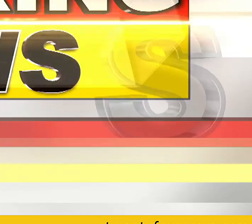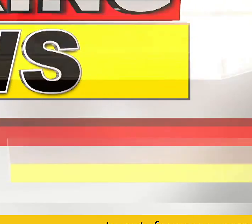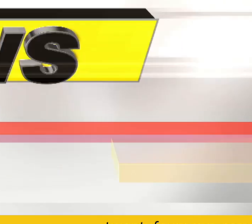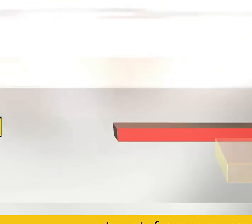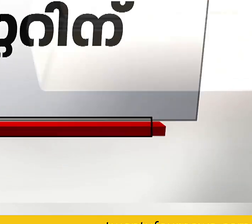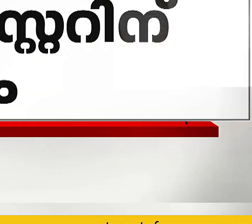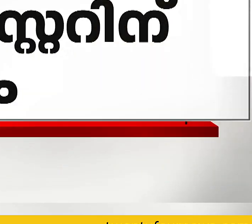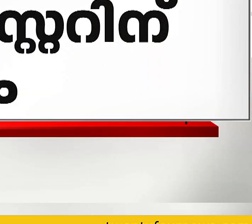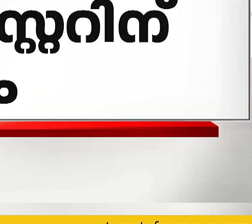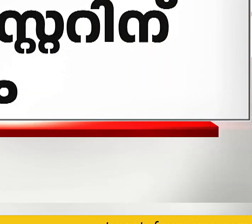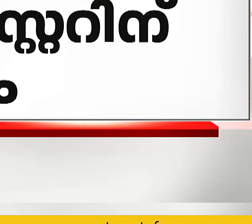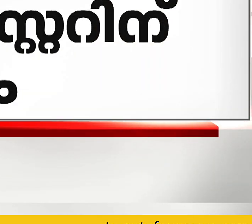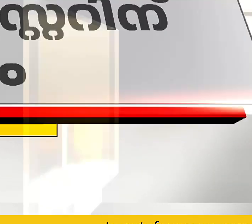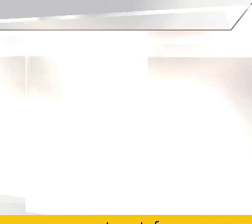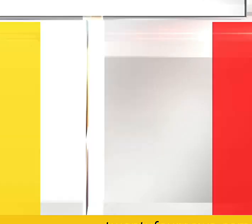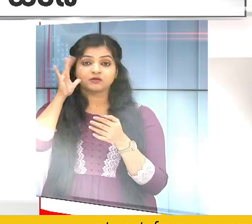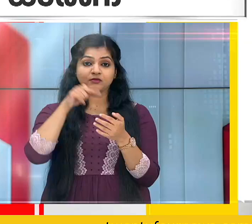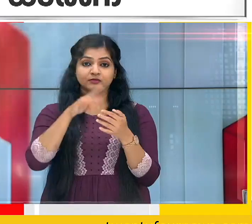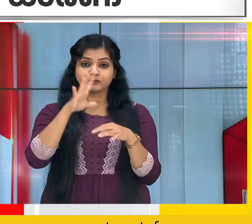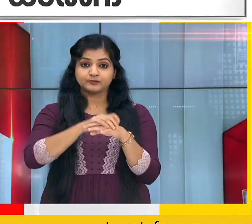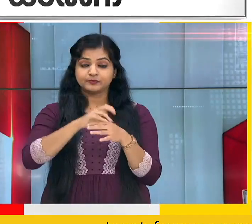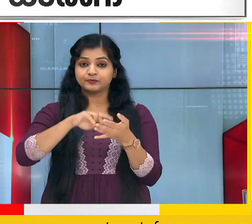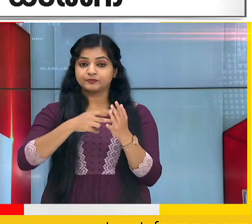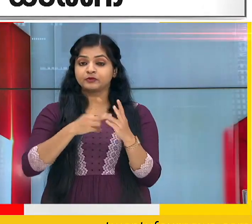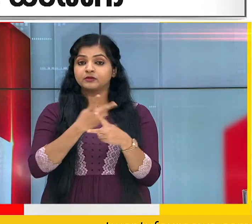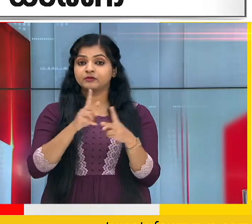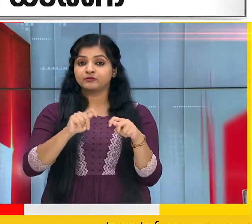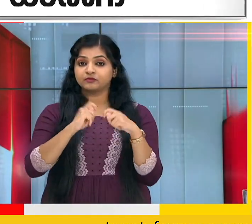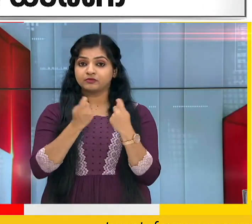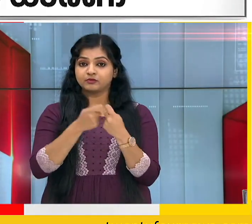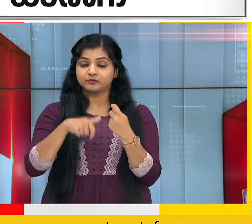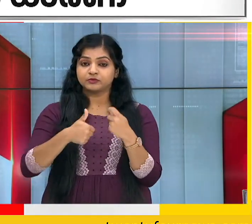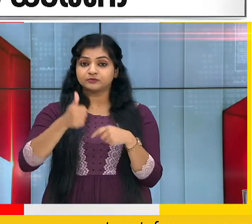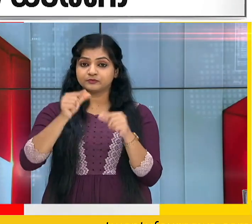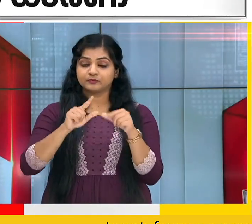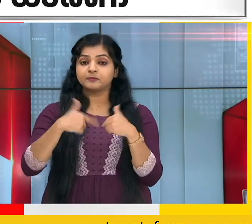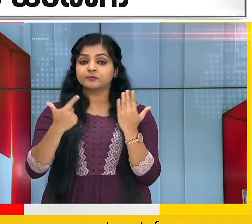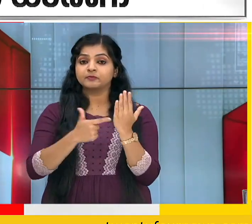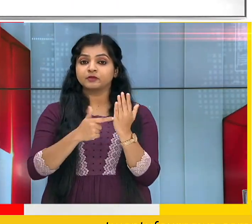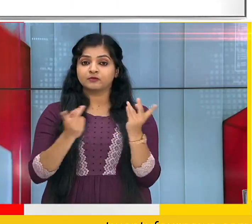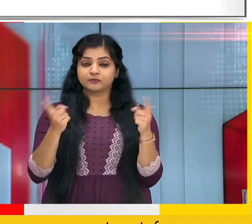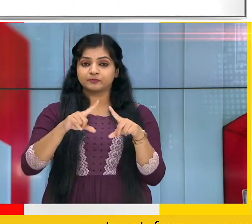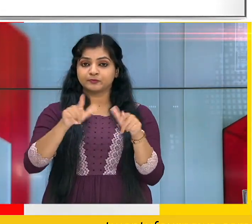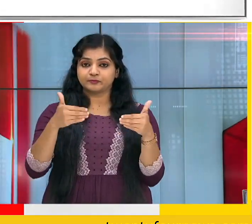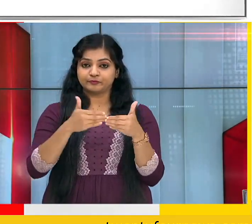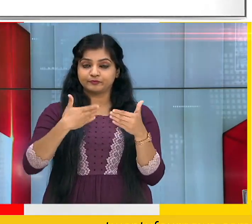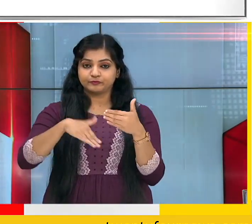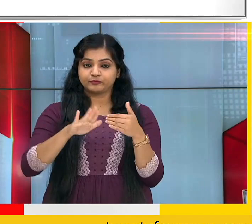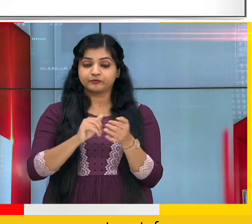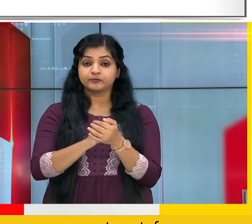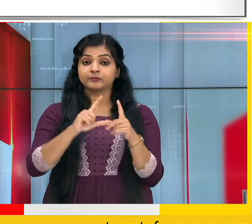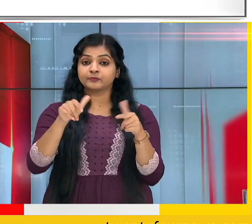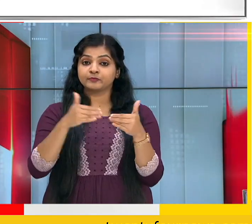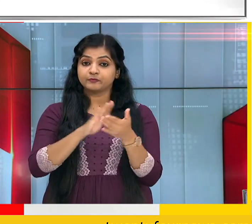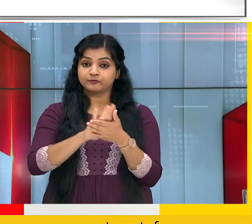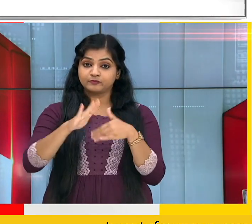വനംവകുപ്പ് കടക്കുക. അരിക്കൊമ്പൻ മിഷനിൽ പങ്കെടുക്കേണ്ട വിവിധ വകുപ്പുകളിലെ ഉദ്യോഗസ്ഥരെ തിങ്കളാഴ്ച വിളിച്ചുകൂട്ടും. അതിനുശേഷം അവരുമായി ഒരു യോഗമുണ്ടാകും. അതിനുശേഷം